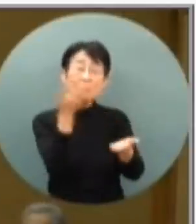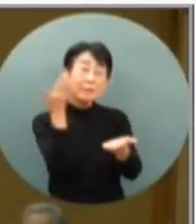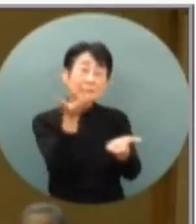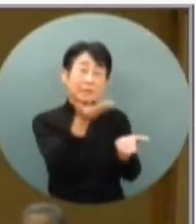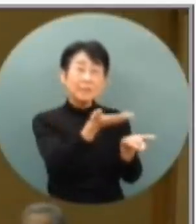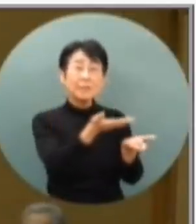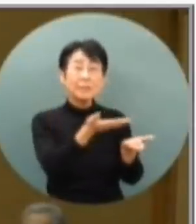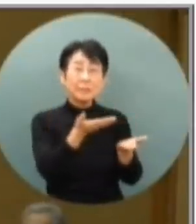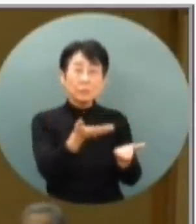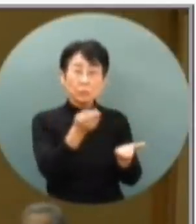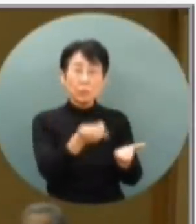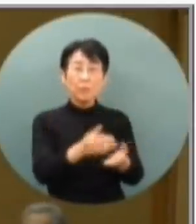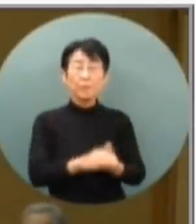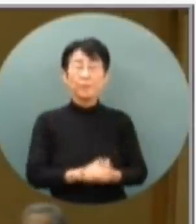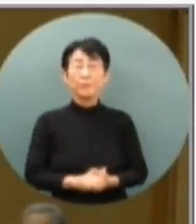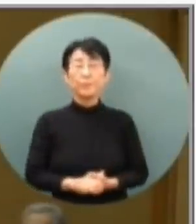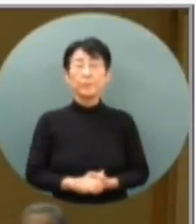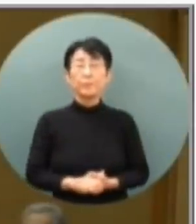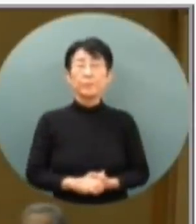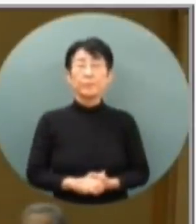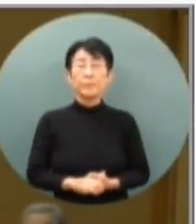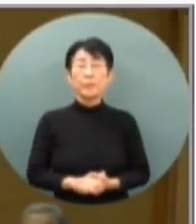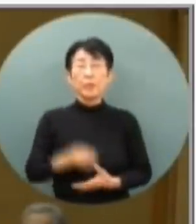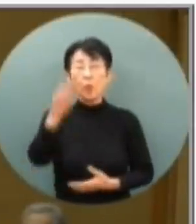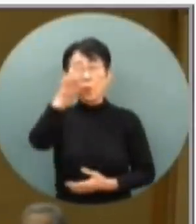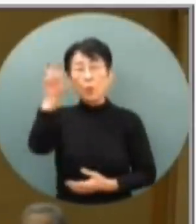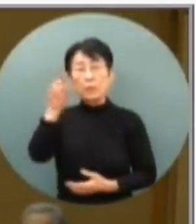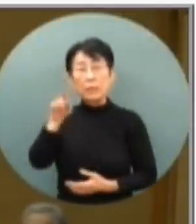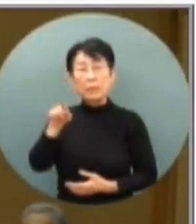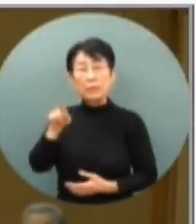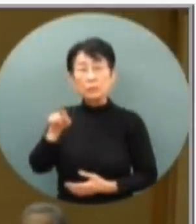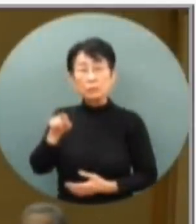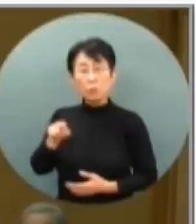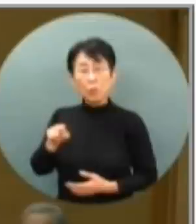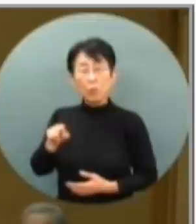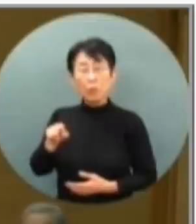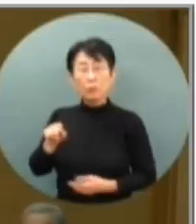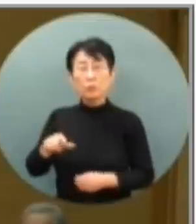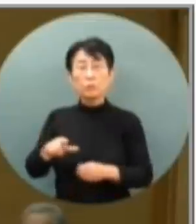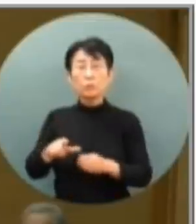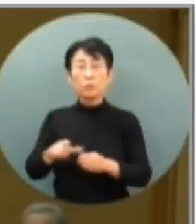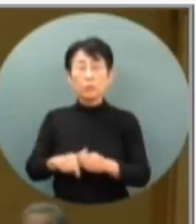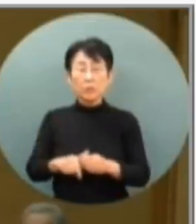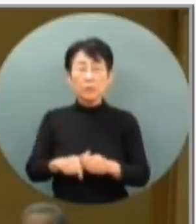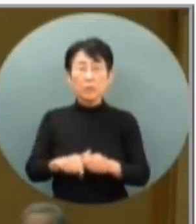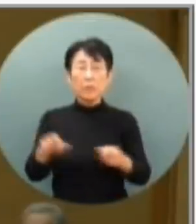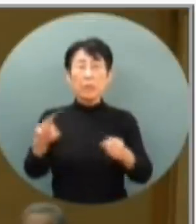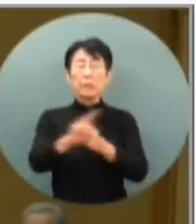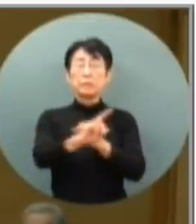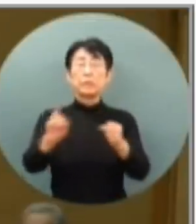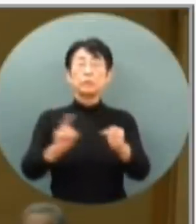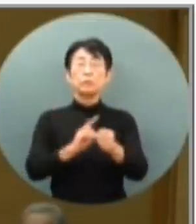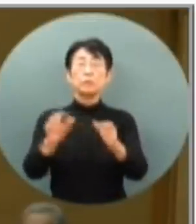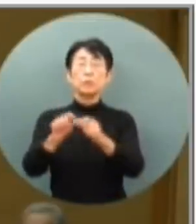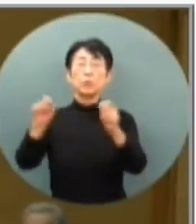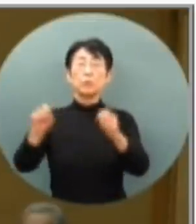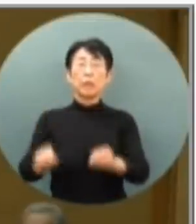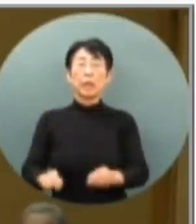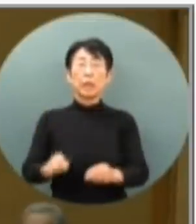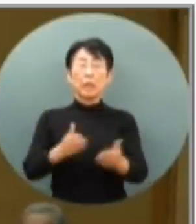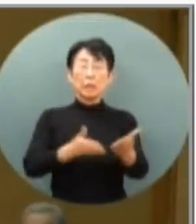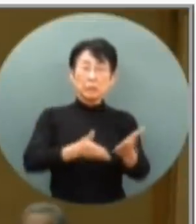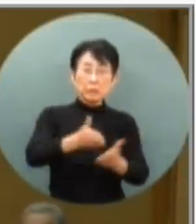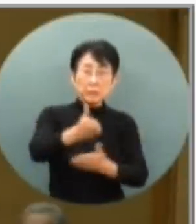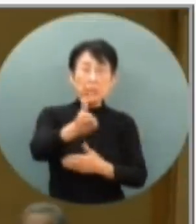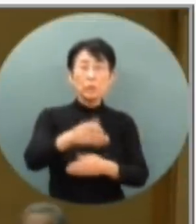ですね、このモニタリングを行う際にそのセキュリティの問題で専用のパソコン、セ